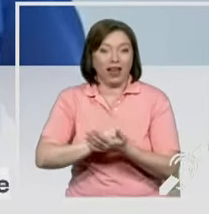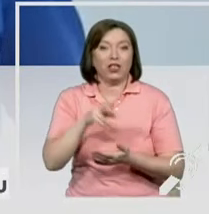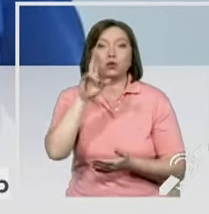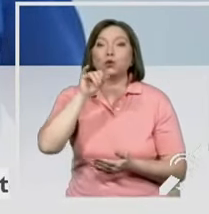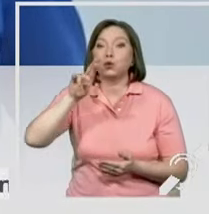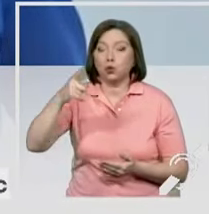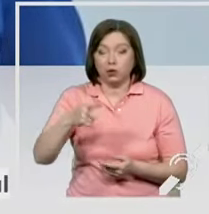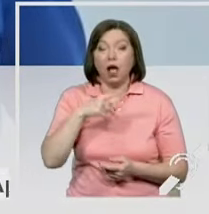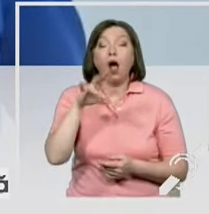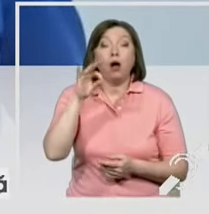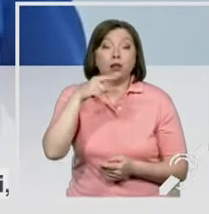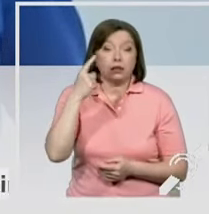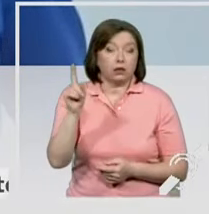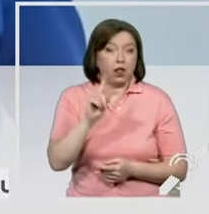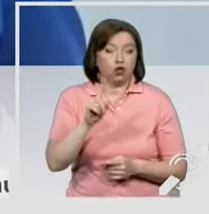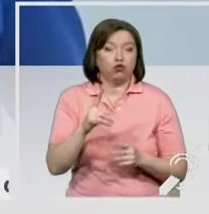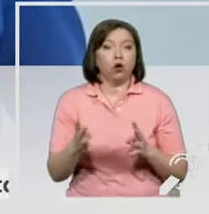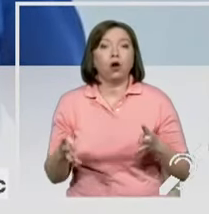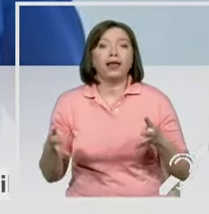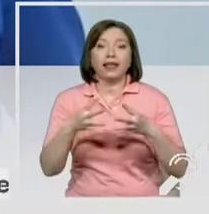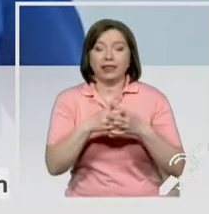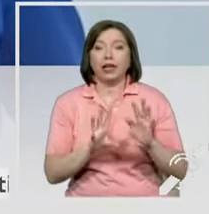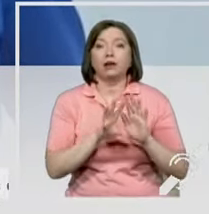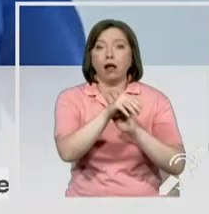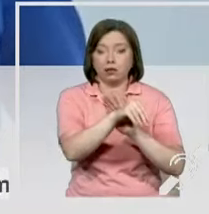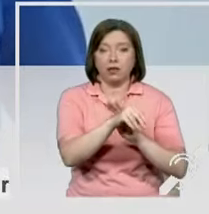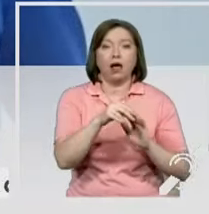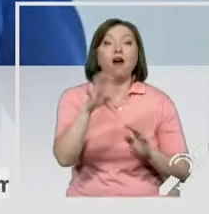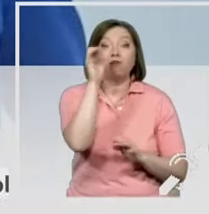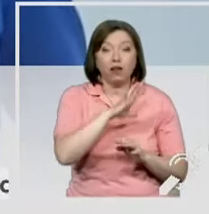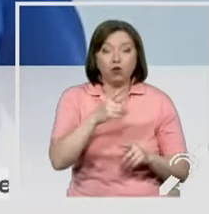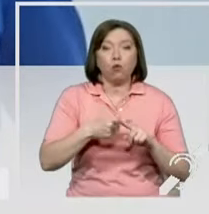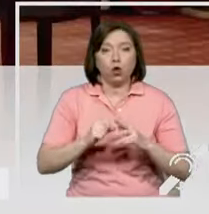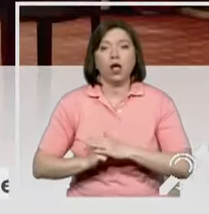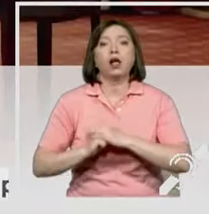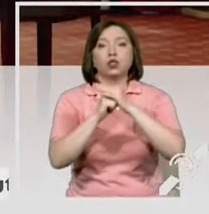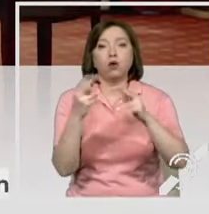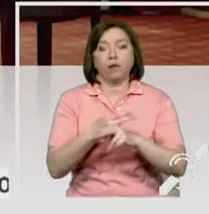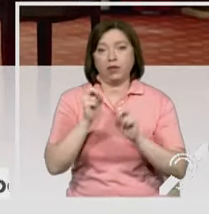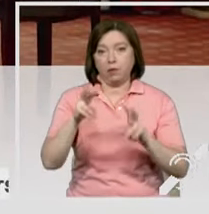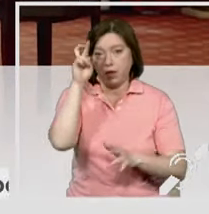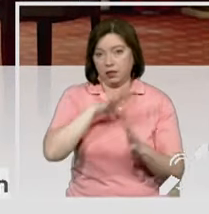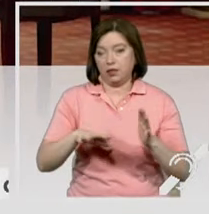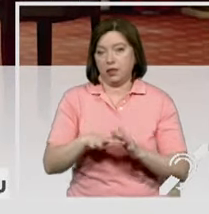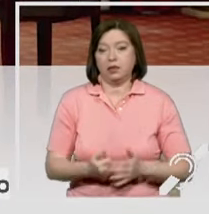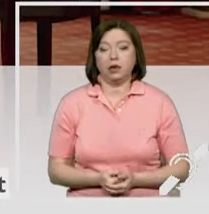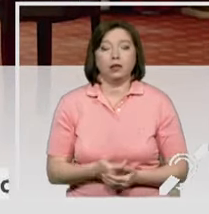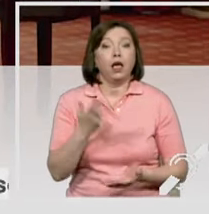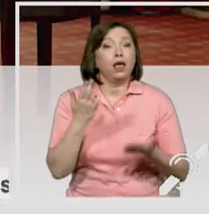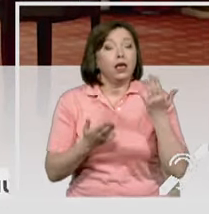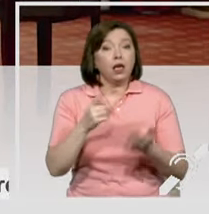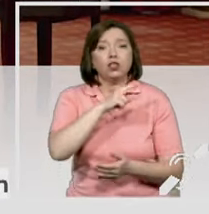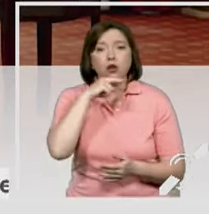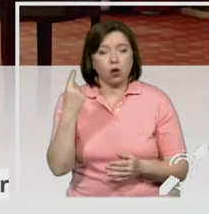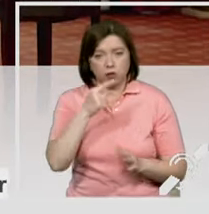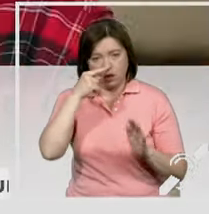că integrarea europeană reprezintă un garant al securității statului. Если Россия